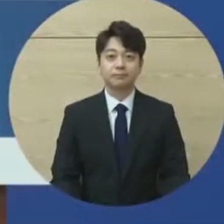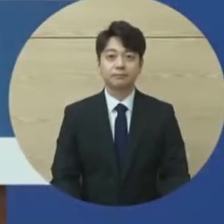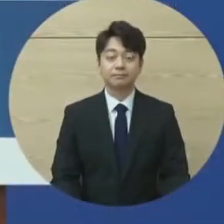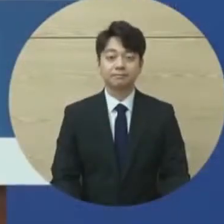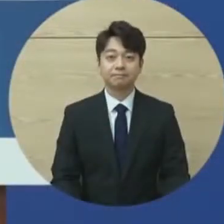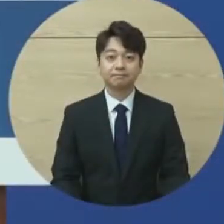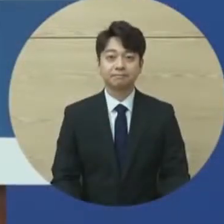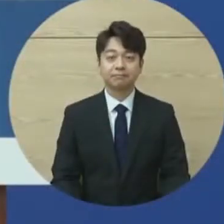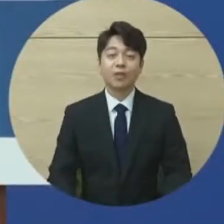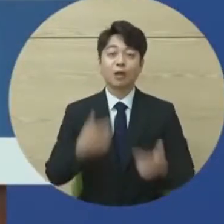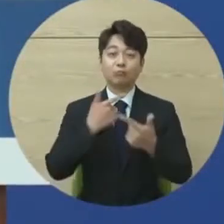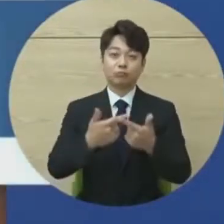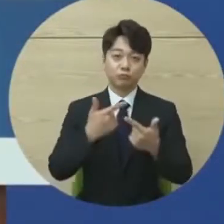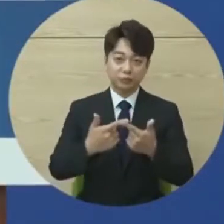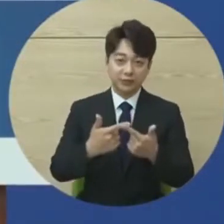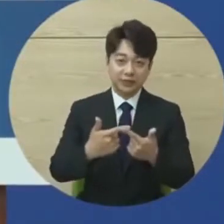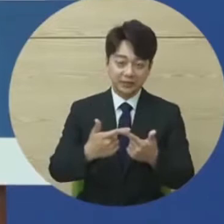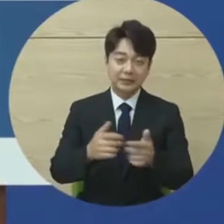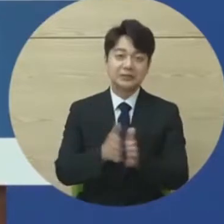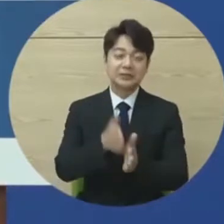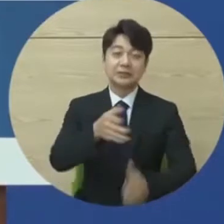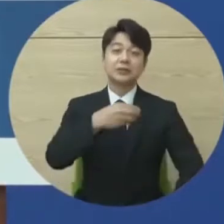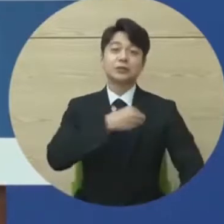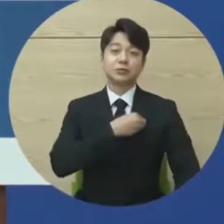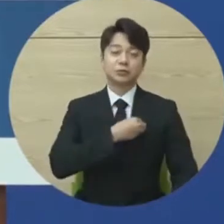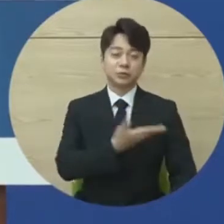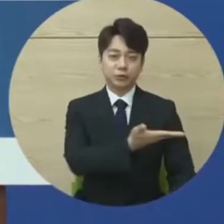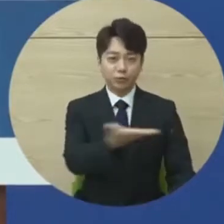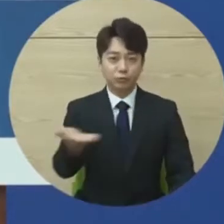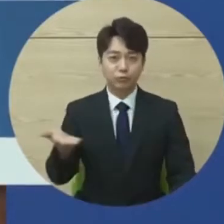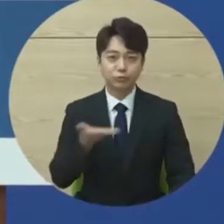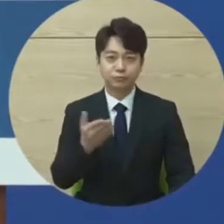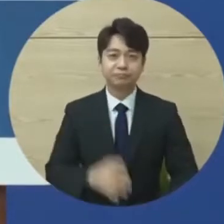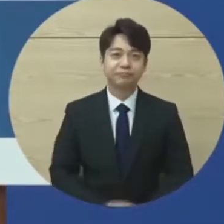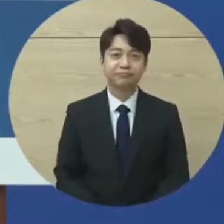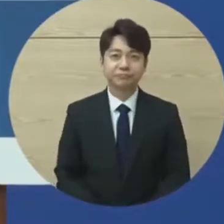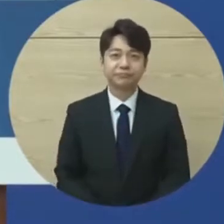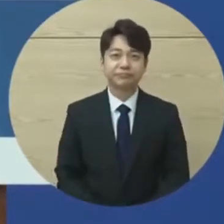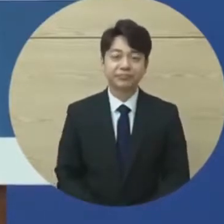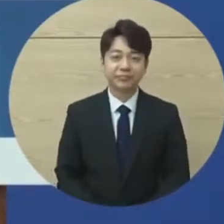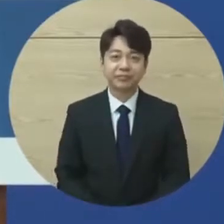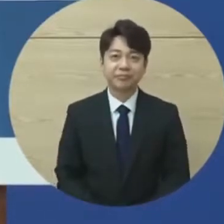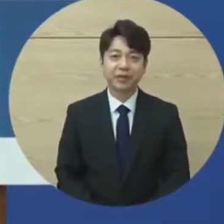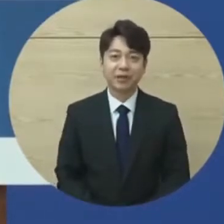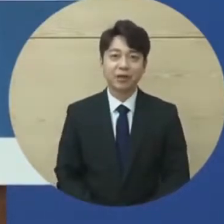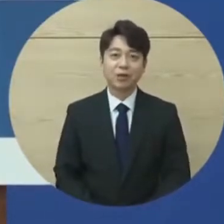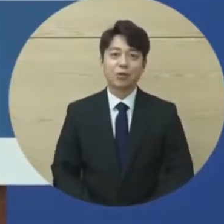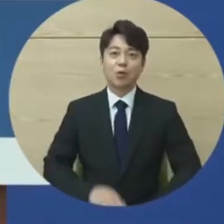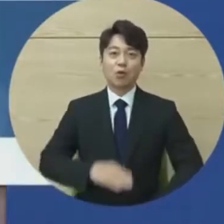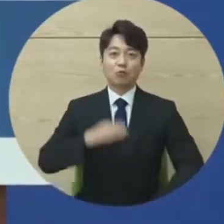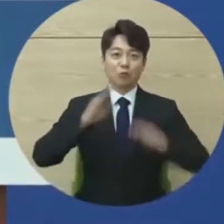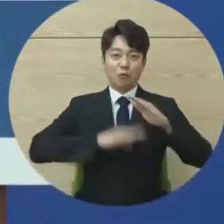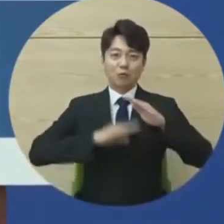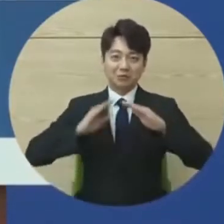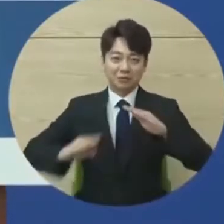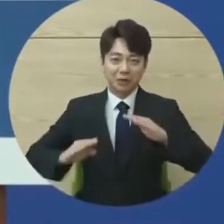존경하는 부산시 당원 대의원 동지 여러분, 불공정의 욱! 불의의